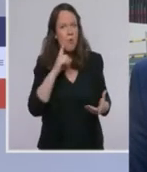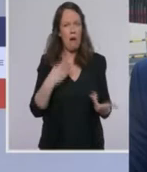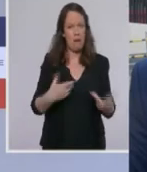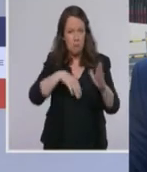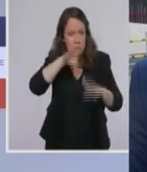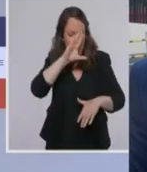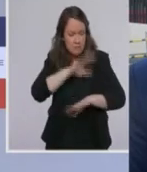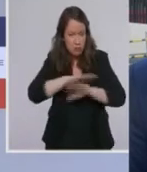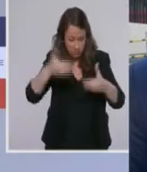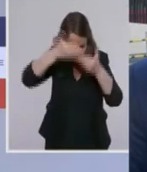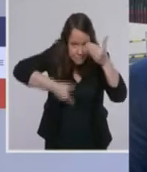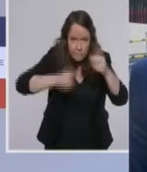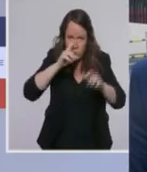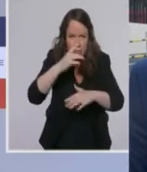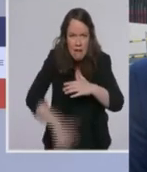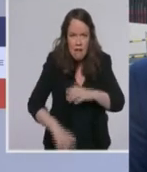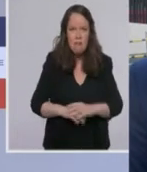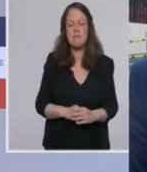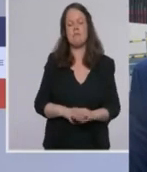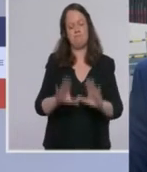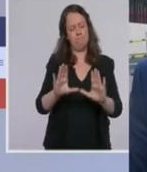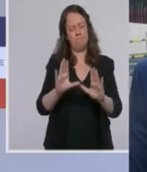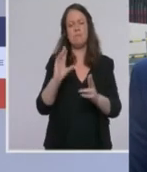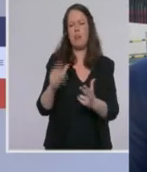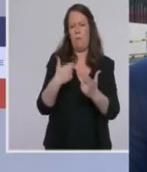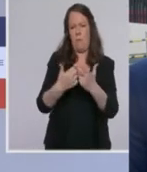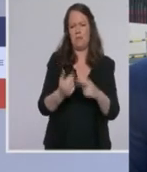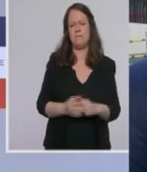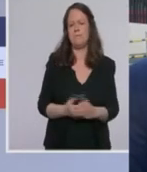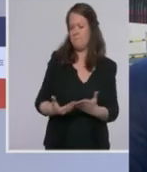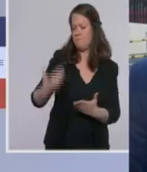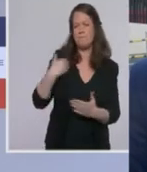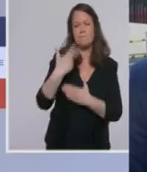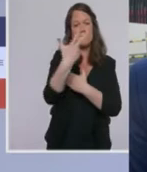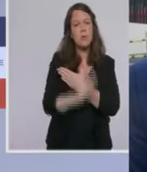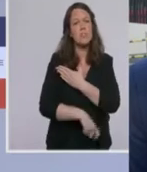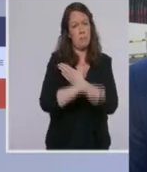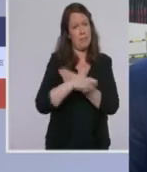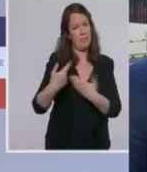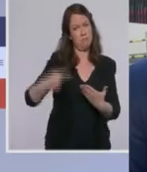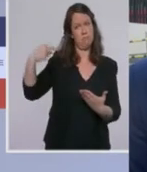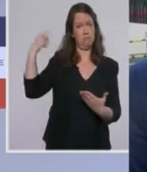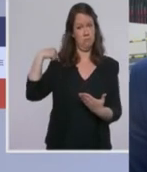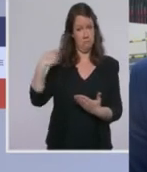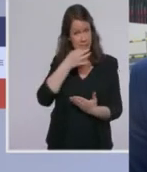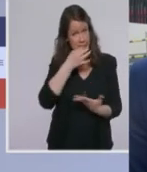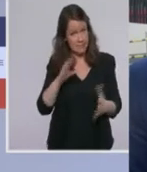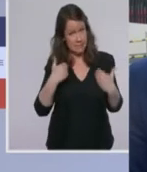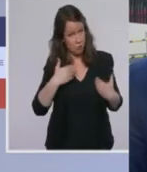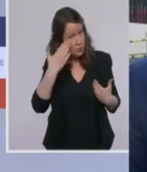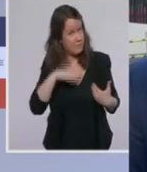هناك تخوف من تكرار الغضب الذي حدث هنا في مدينة مارسيليا والخروج على القانون. الأمر الذي